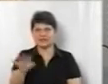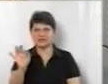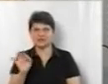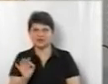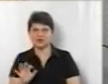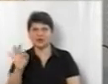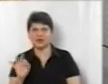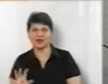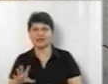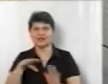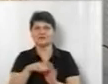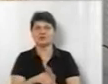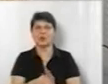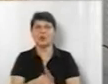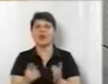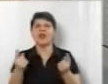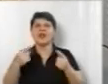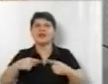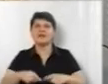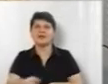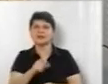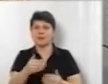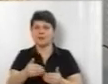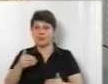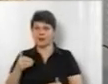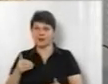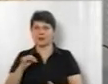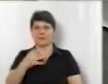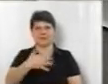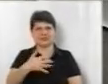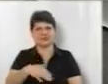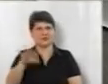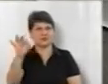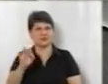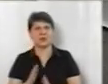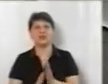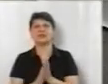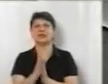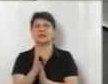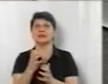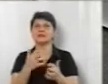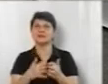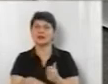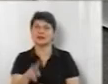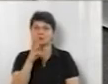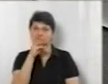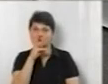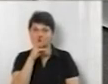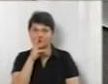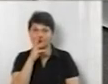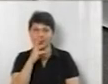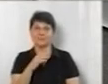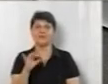50% індексу інфляції за попередній рік і 50% зростання середньої заробітної плати. І от ми